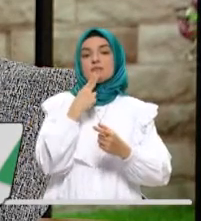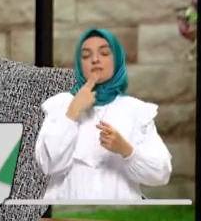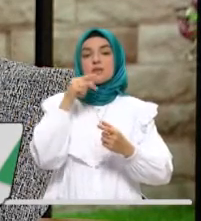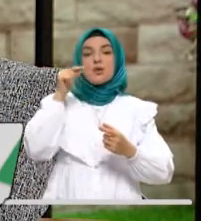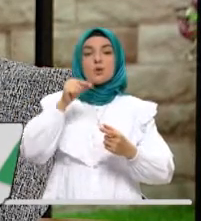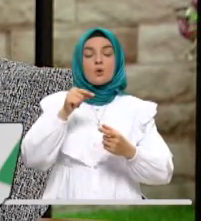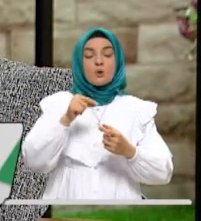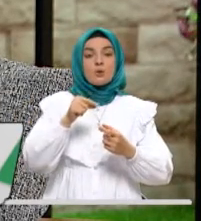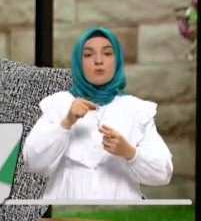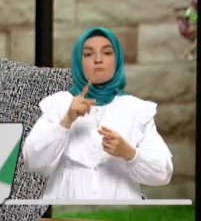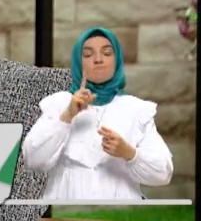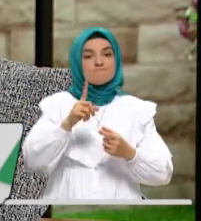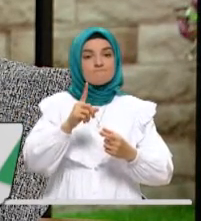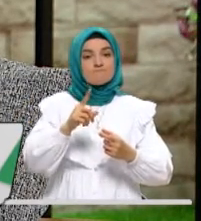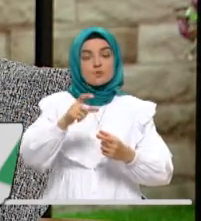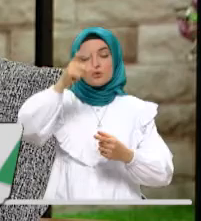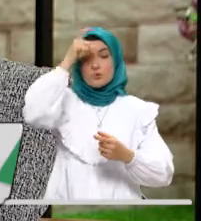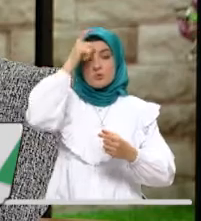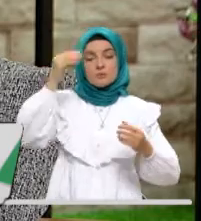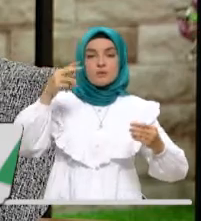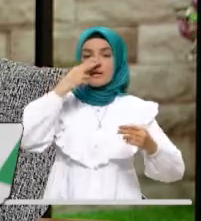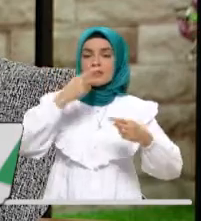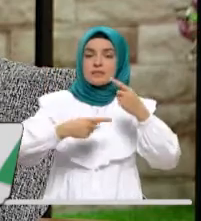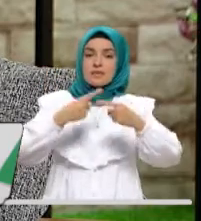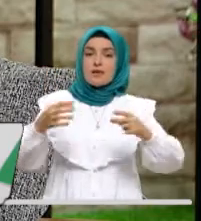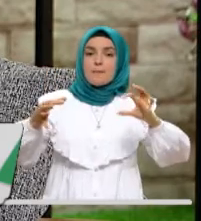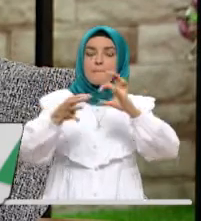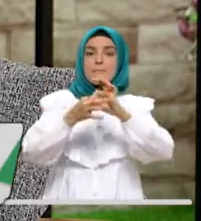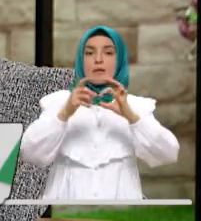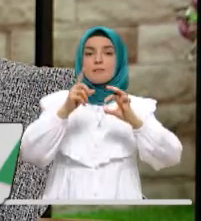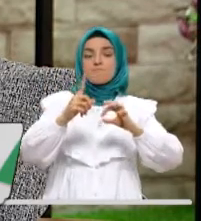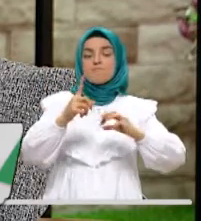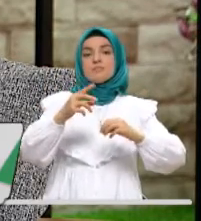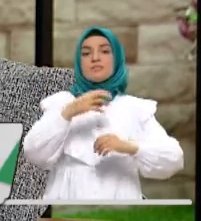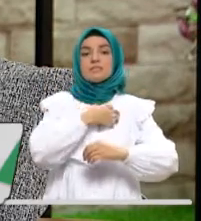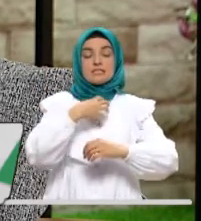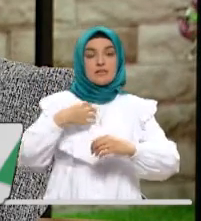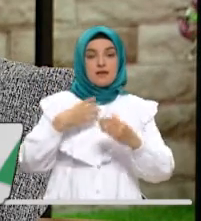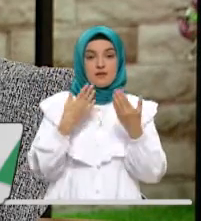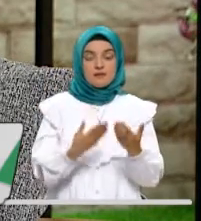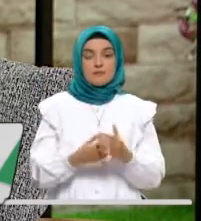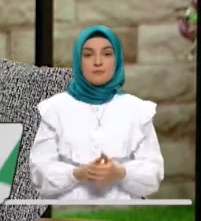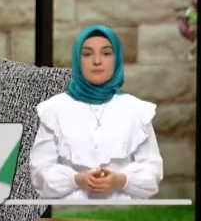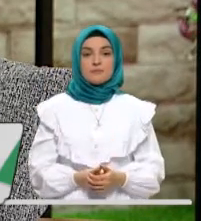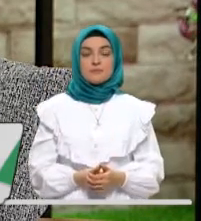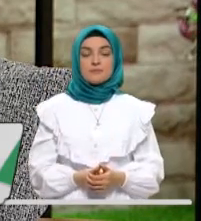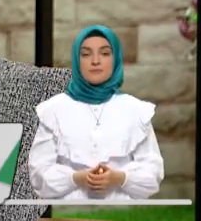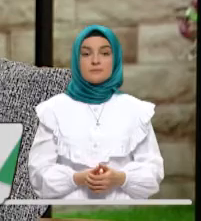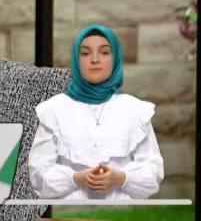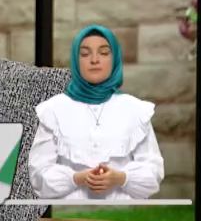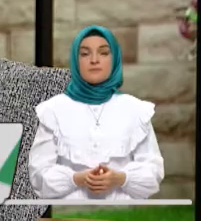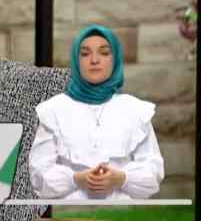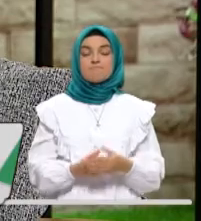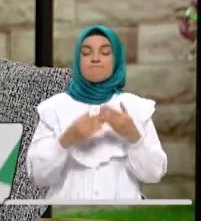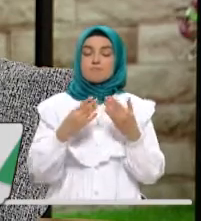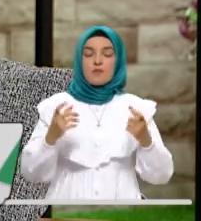tabii onlar bir Türkmen geleneğine bağlı Karakeçili aşiretinden bir kişi Haymana. Fakat baktığımız zaman evet